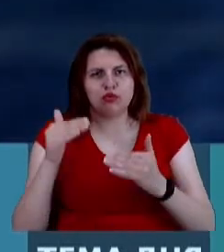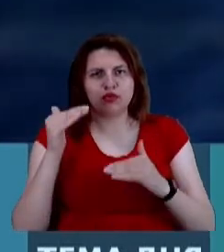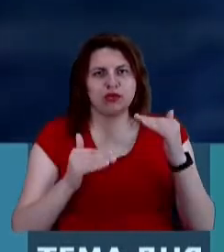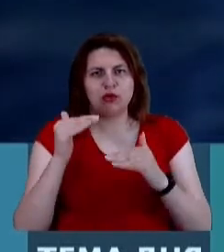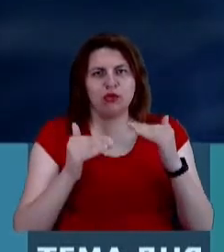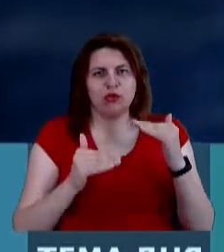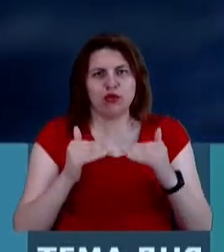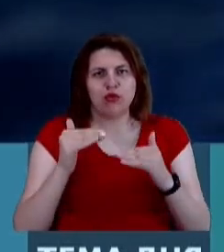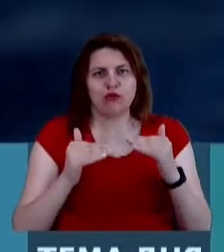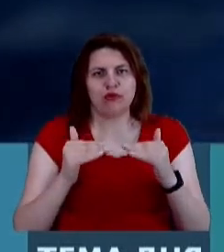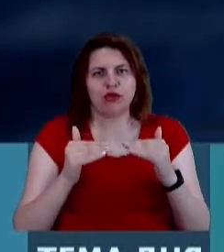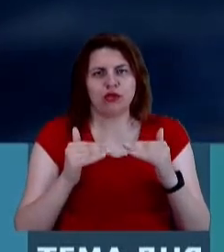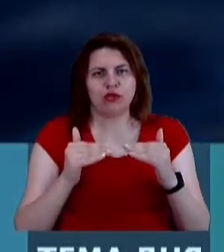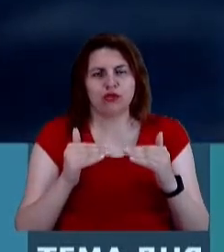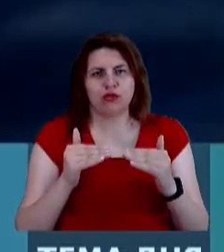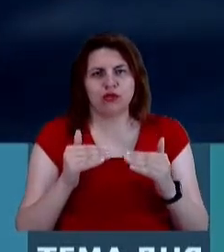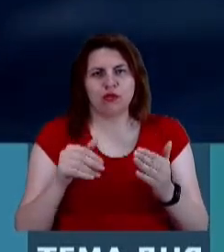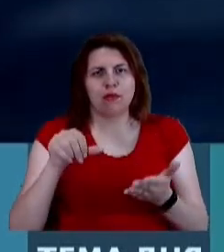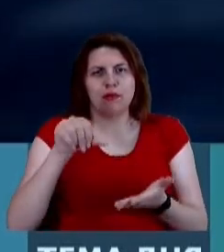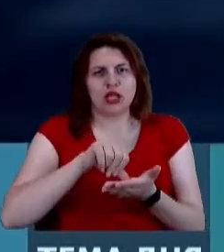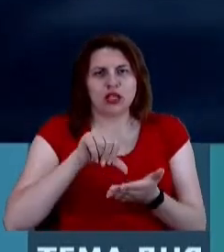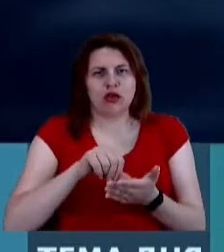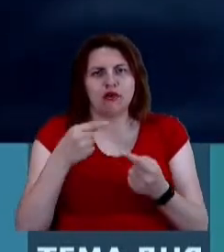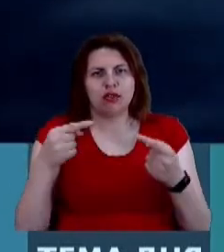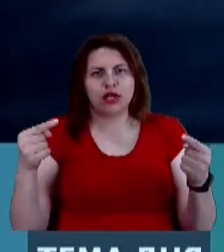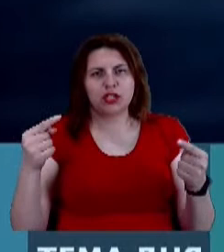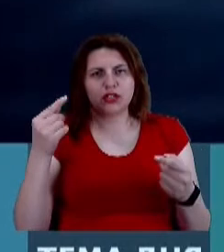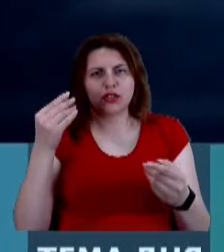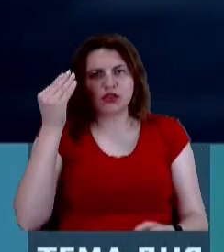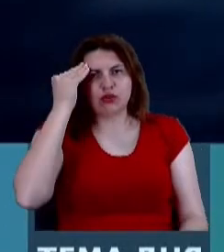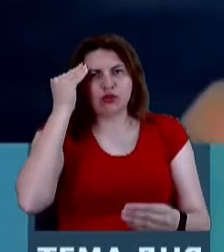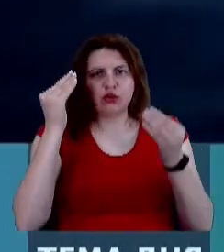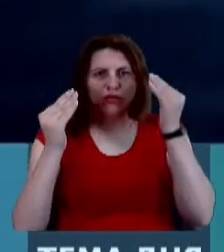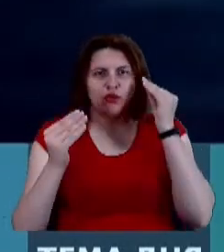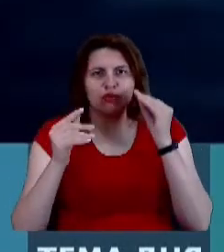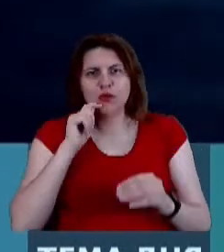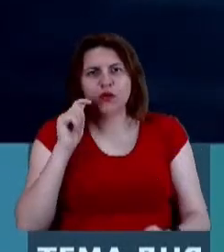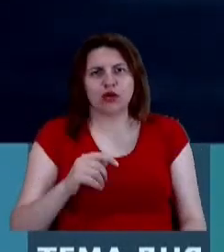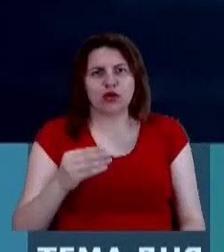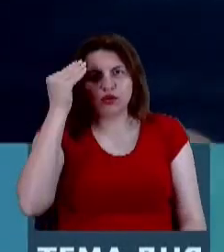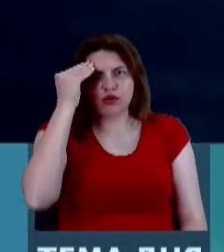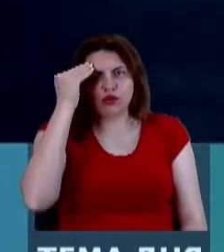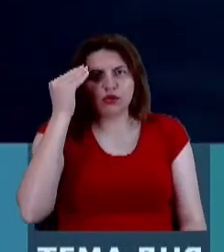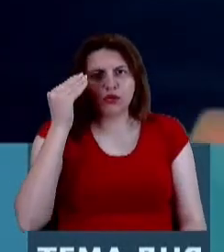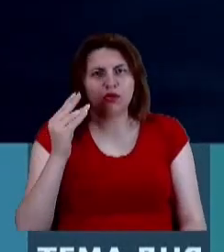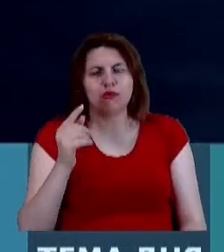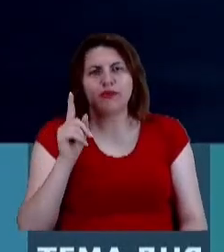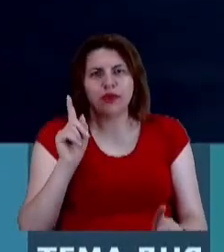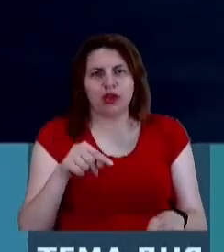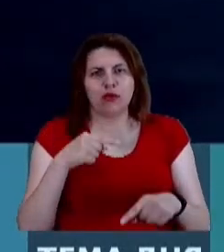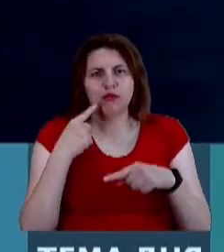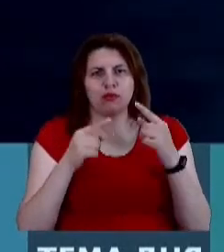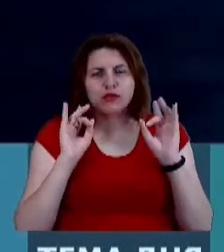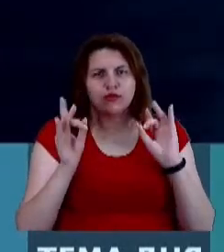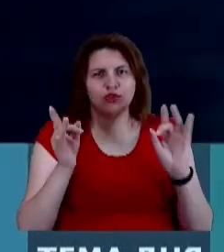начебто представленню різних точок зору? Українська ж точка зору теж прозвучала. Не важливо, чи вона прозвучала